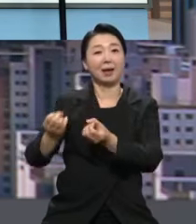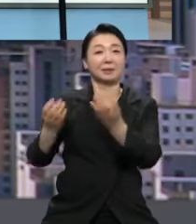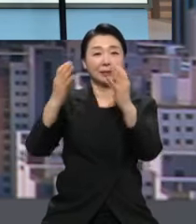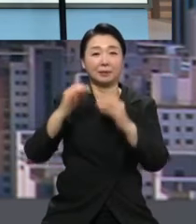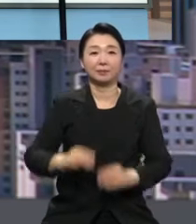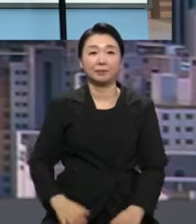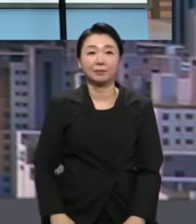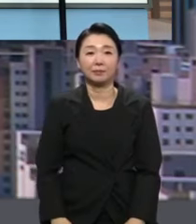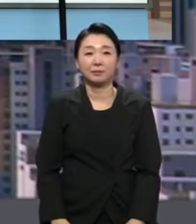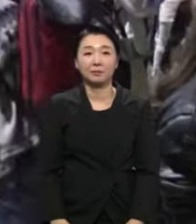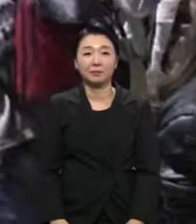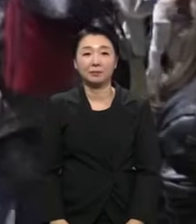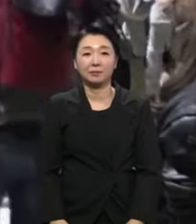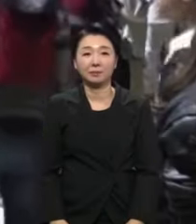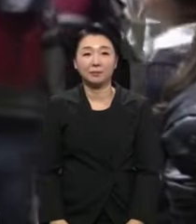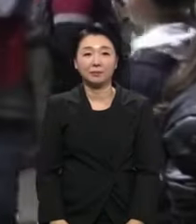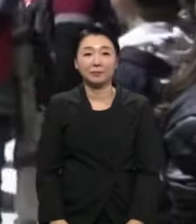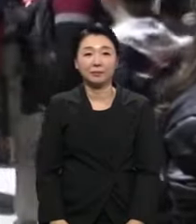기자입니다.